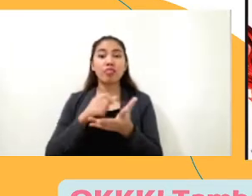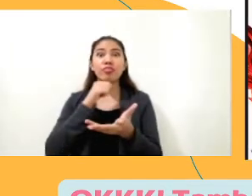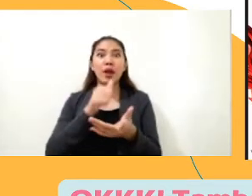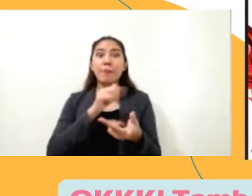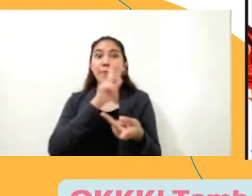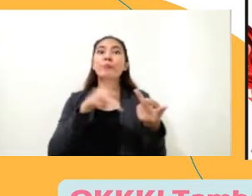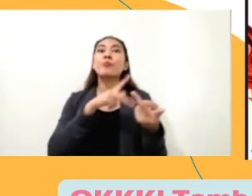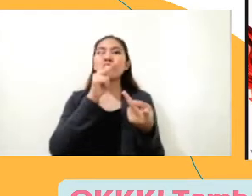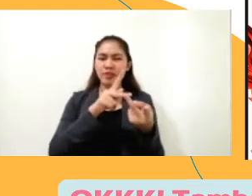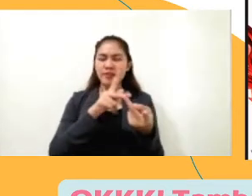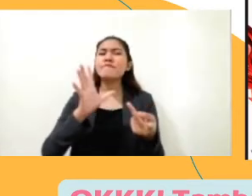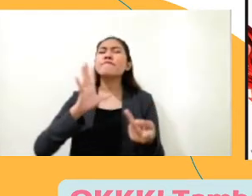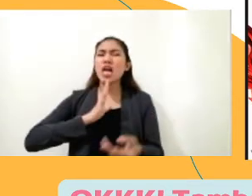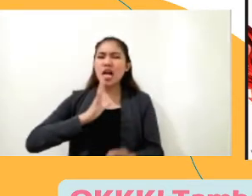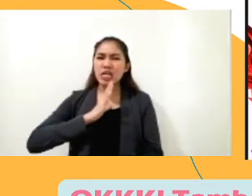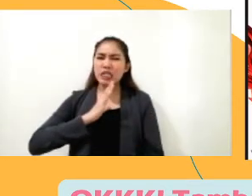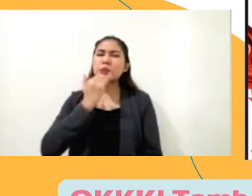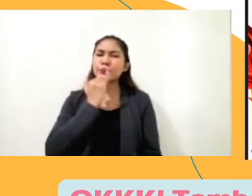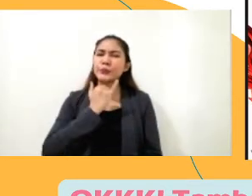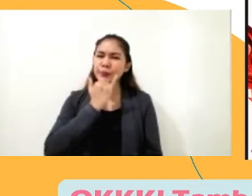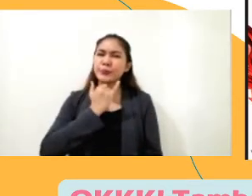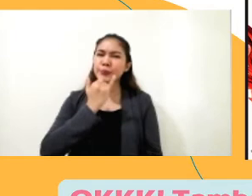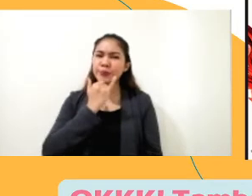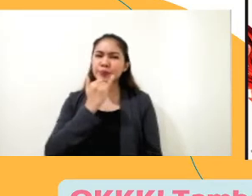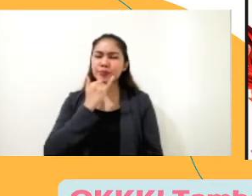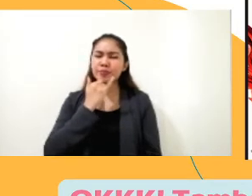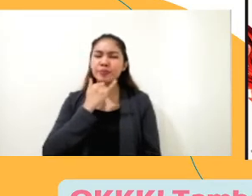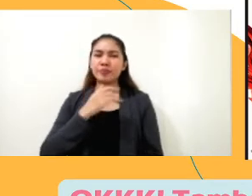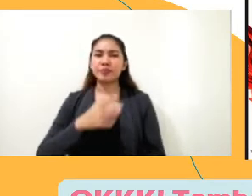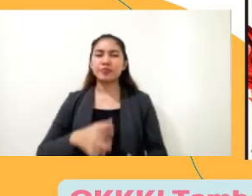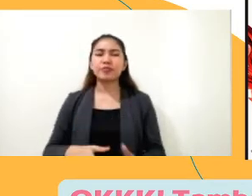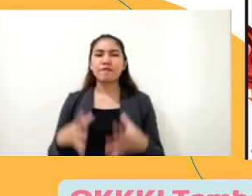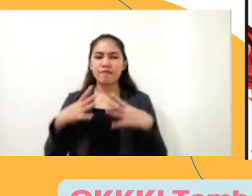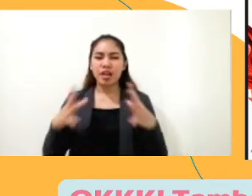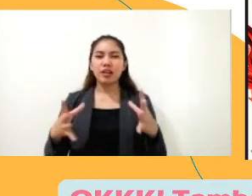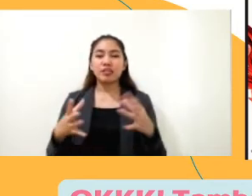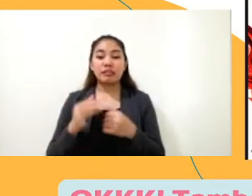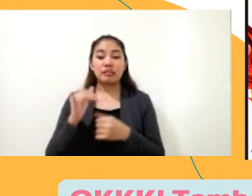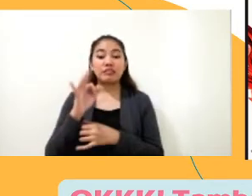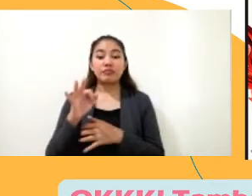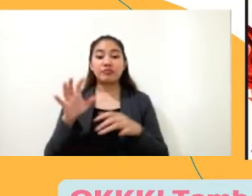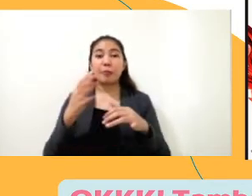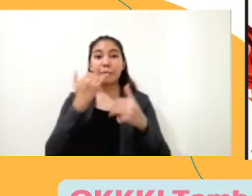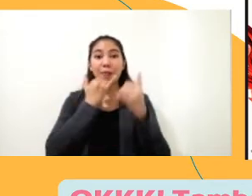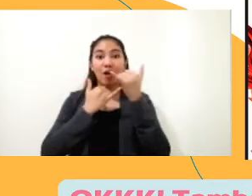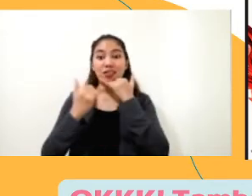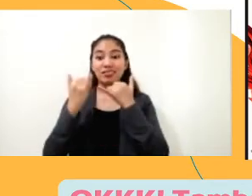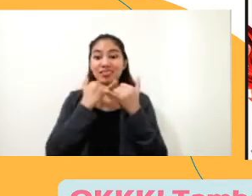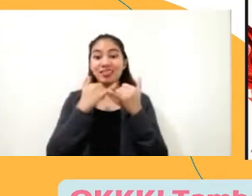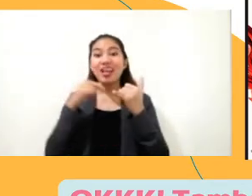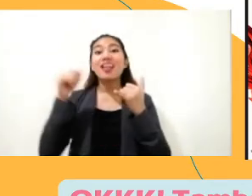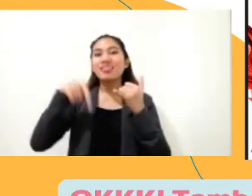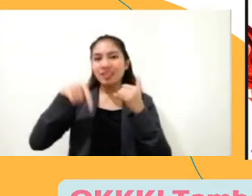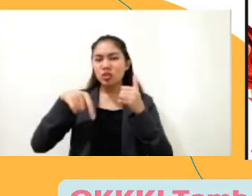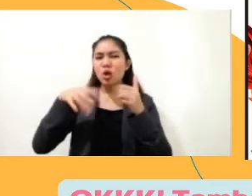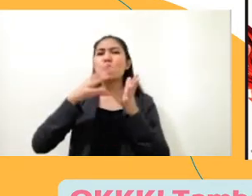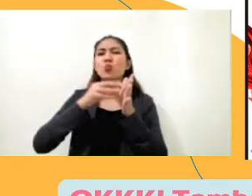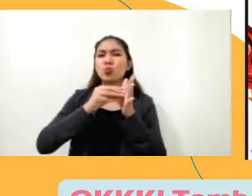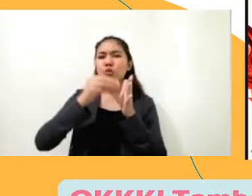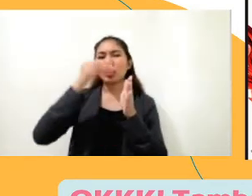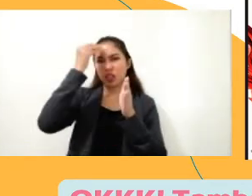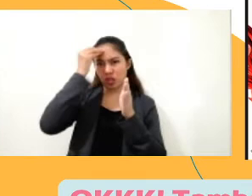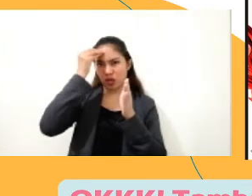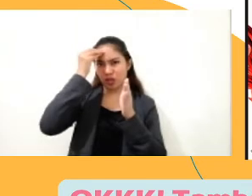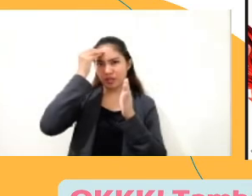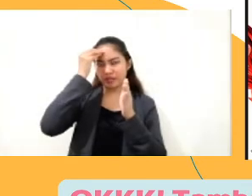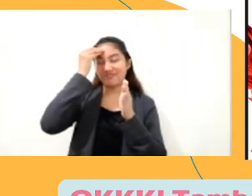So, okay lang talaga magkamali. Dahil yung pagkakamali madalas ay pagkakataon para tayo ay